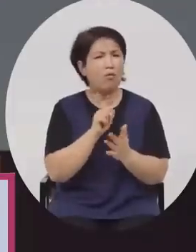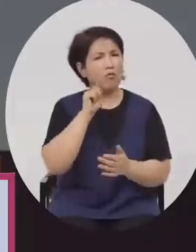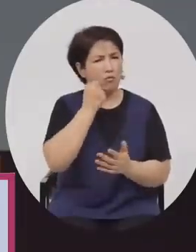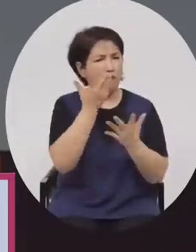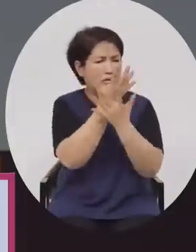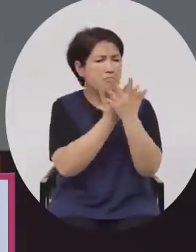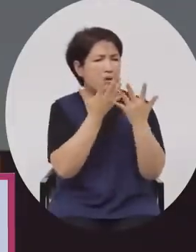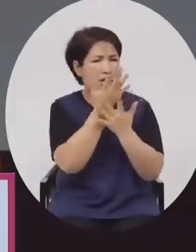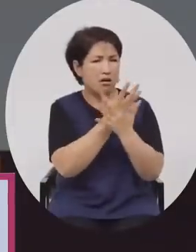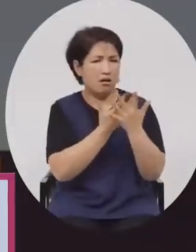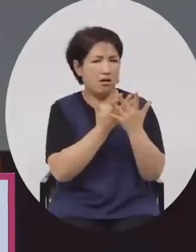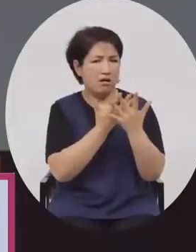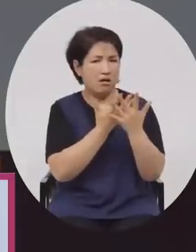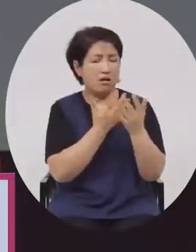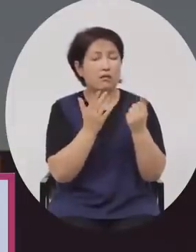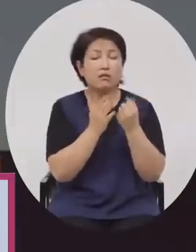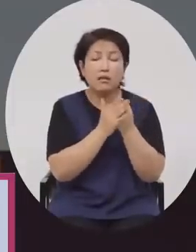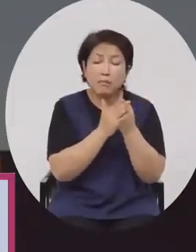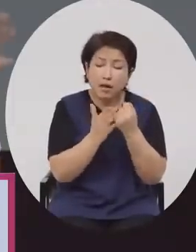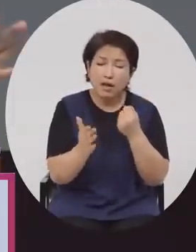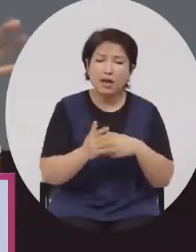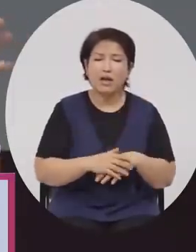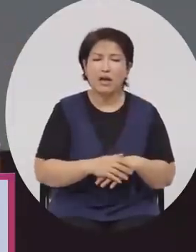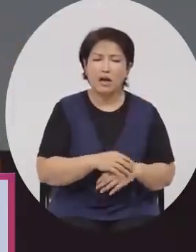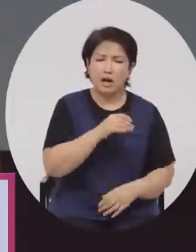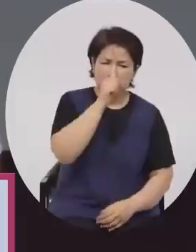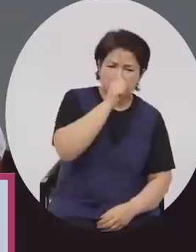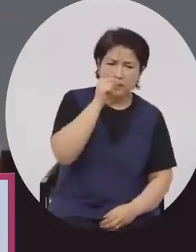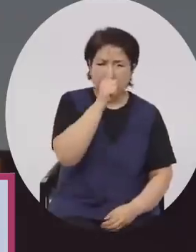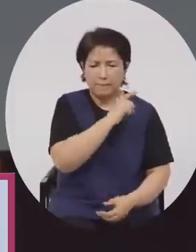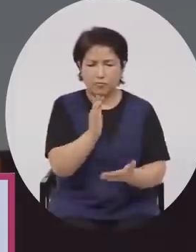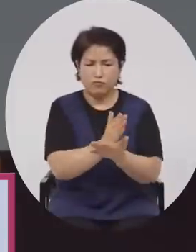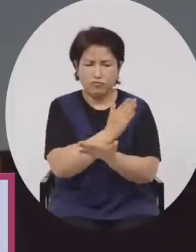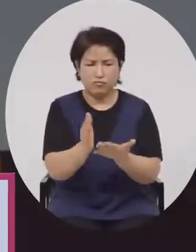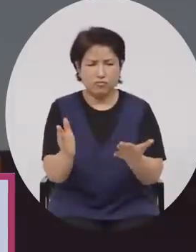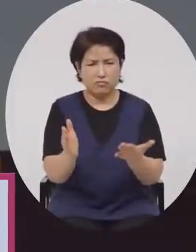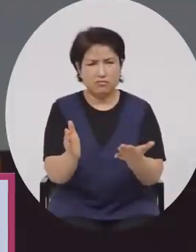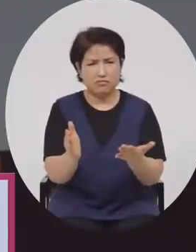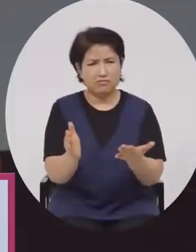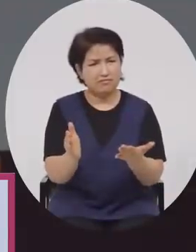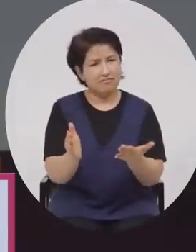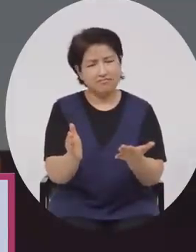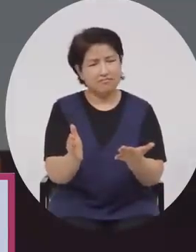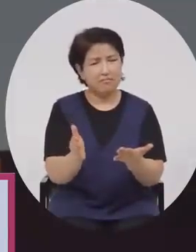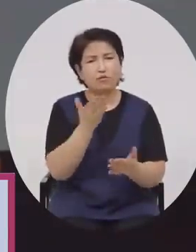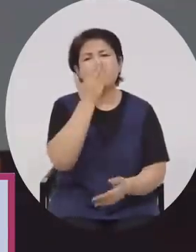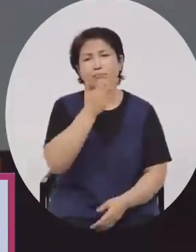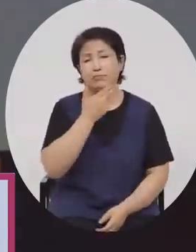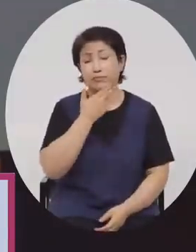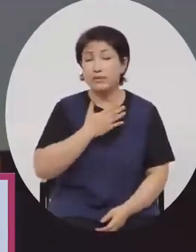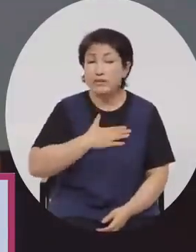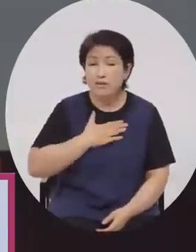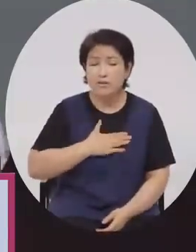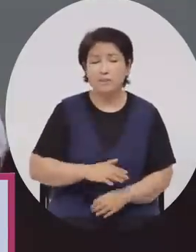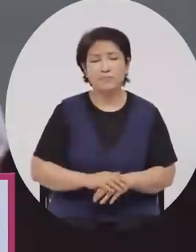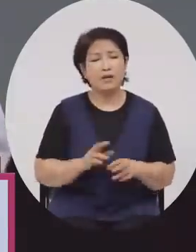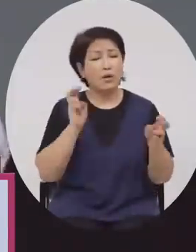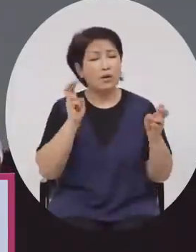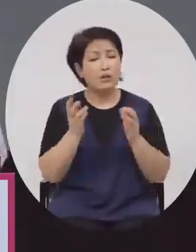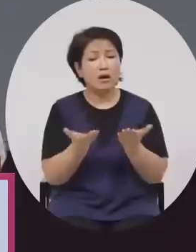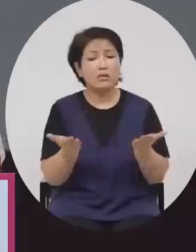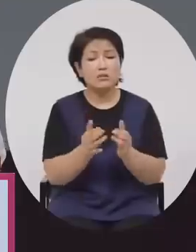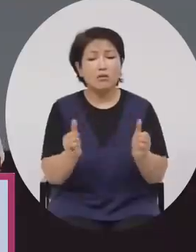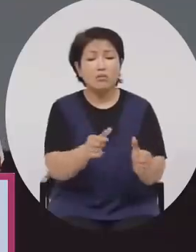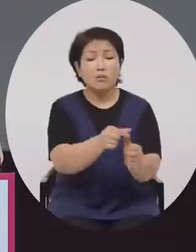그러니까 그게 다 어떤 게 다 좋고 나쁘고 이런 건 없어요. 아시겠어요? 회사